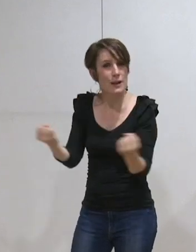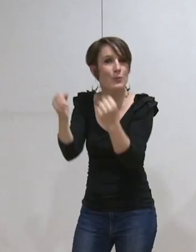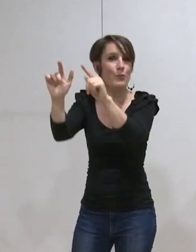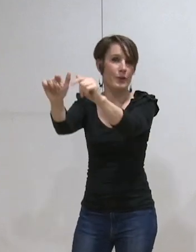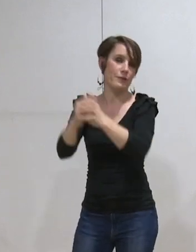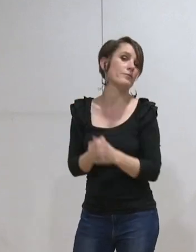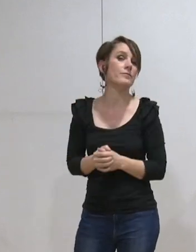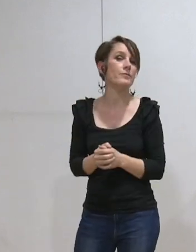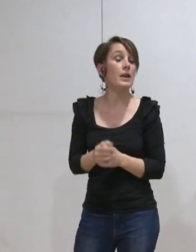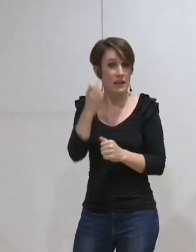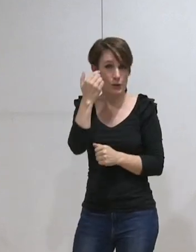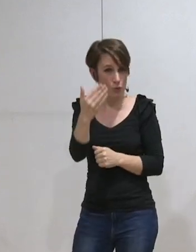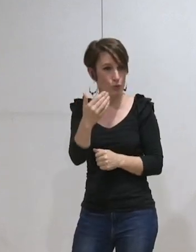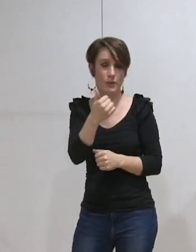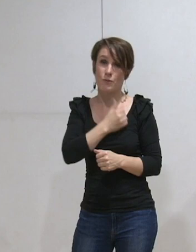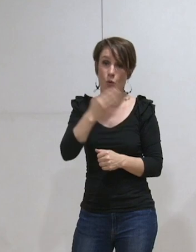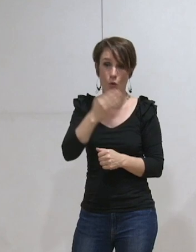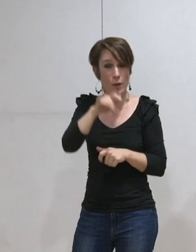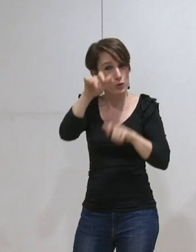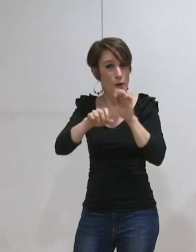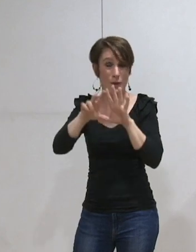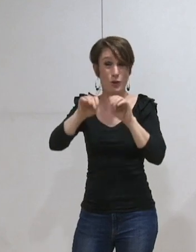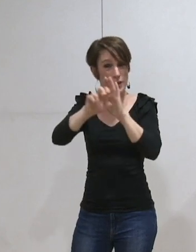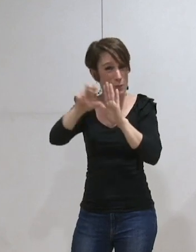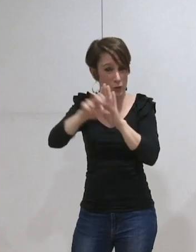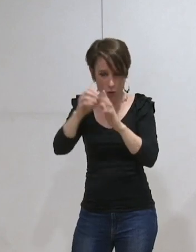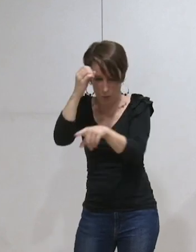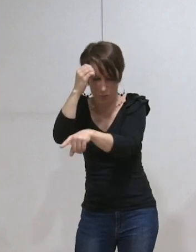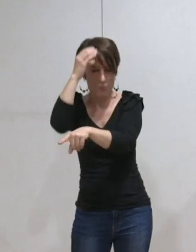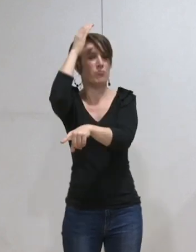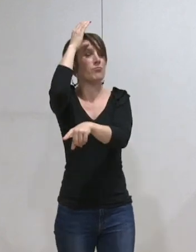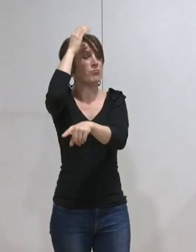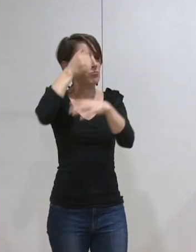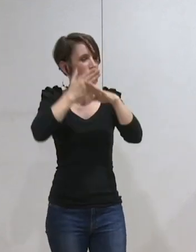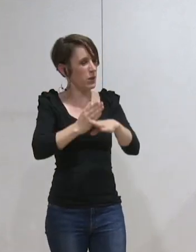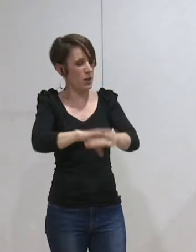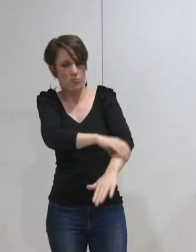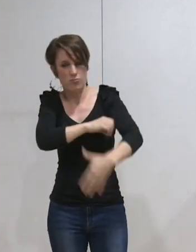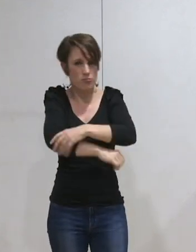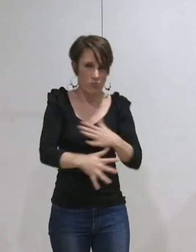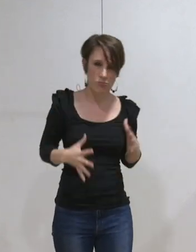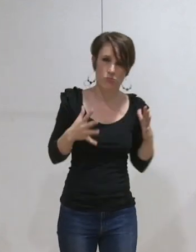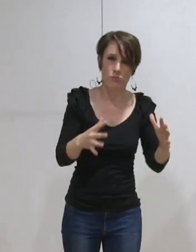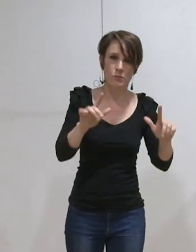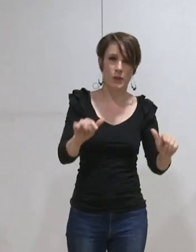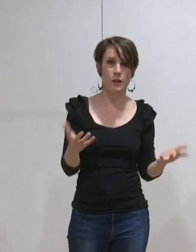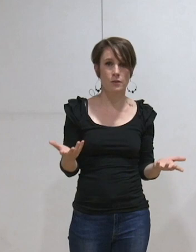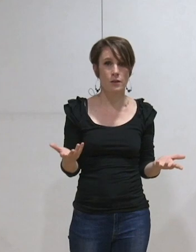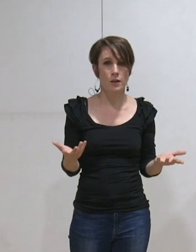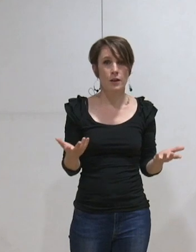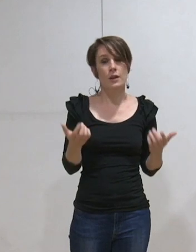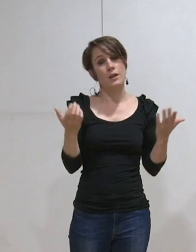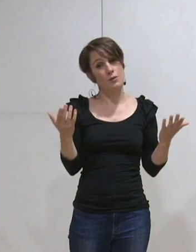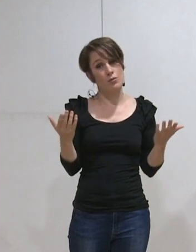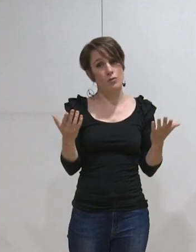grenaubois formé à ces enjeux conscient de ces enjeux impliqué dans ces enjeux et une double opportunité